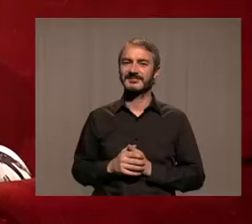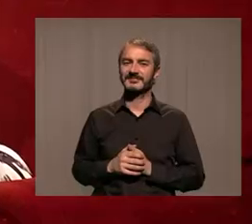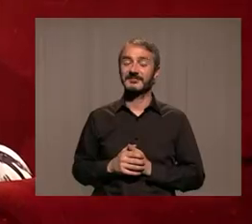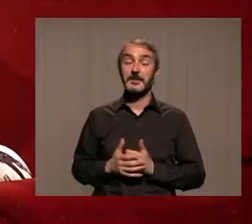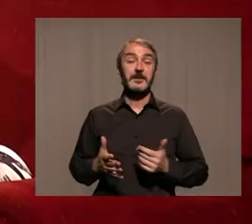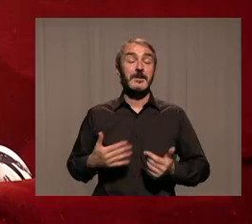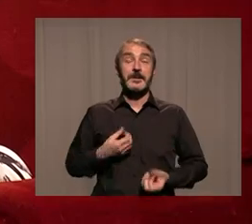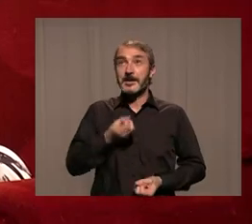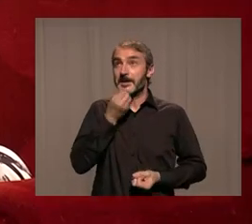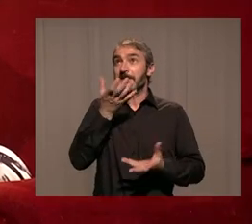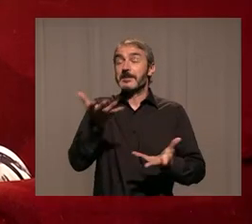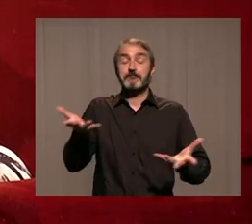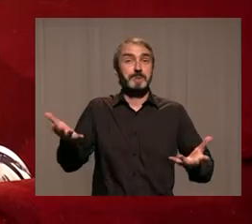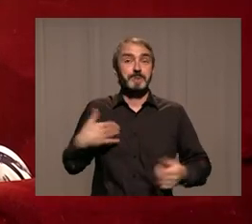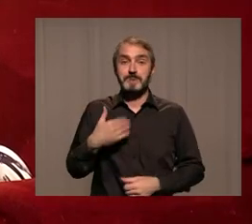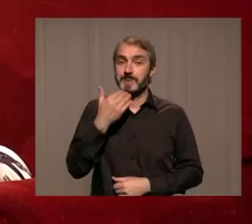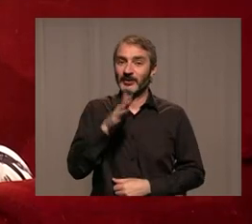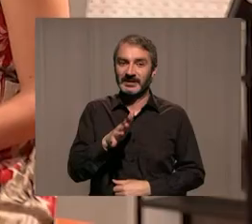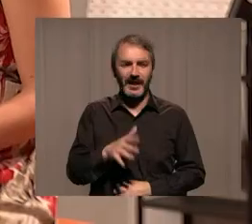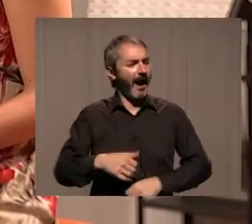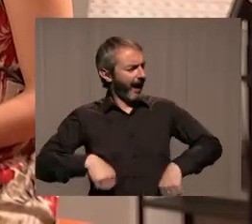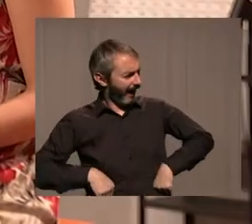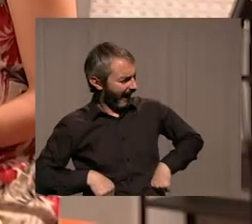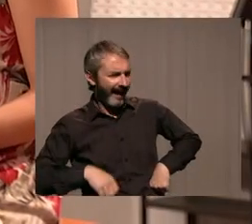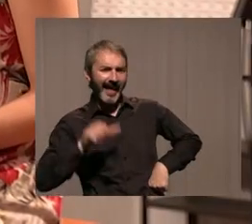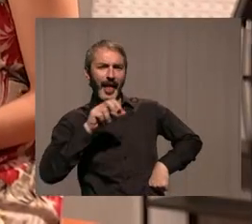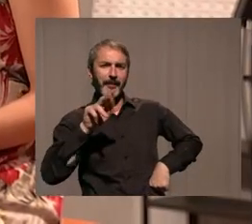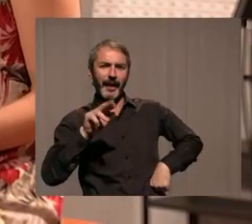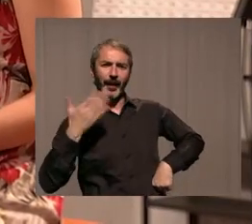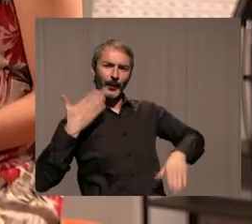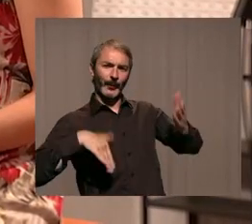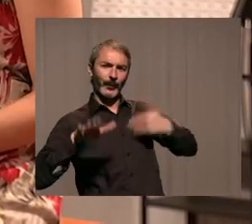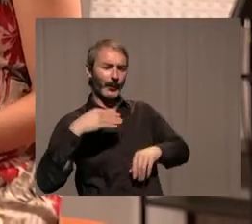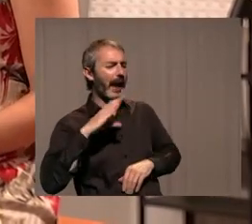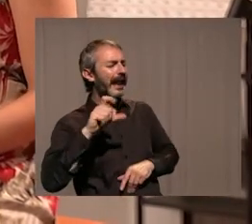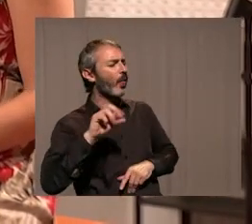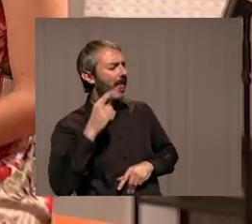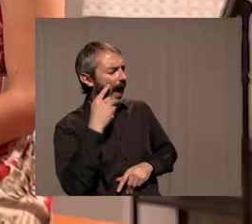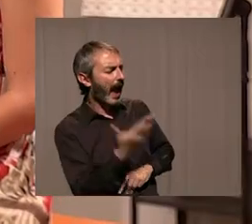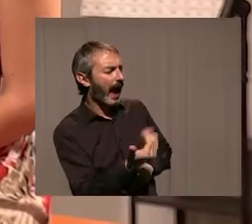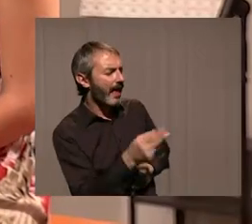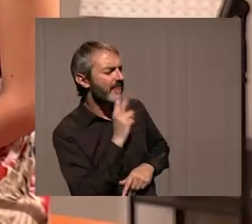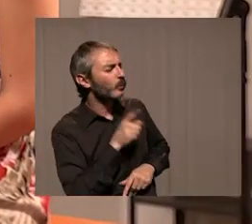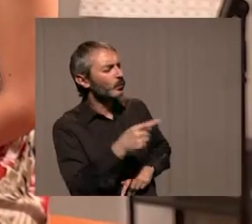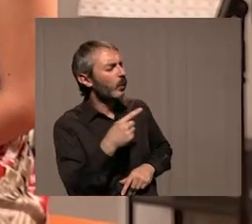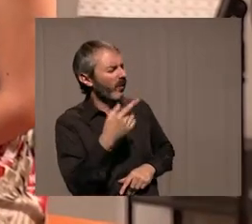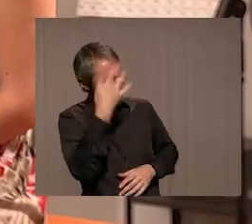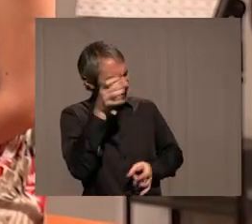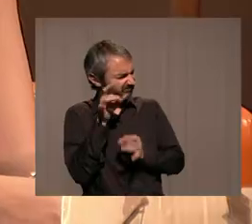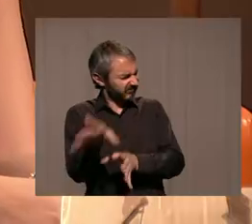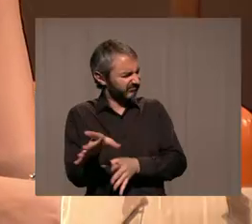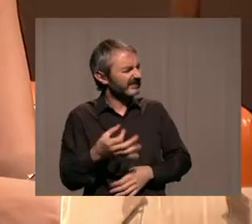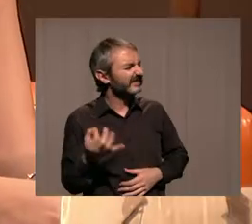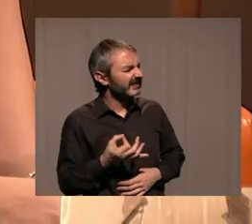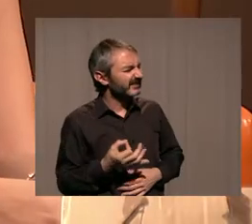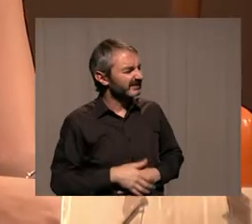No ho sé. Molt bé, s'ha escaquejat l'Eber. Anem cap a la Clàudia. Clàudia, tu ets més valenta. Què no enyoraràs? Què no